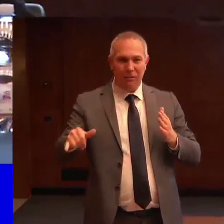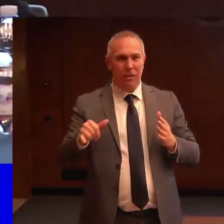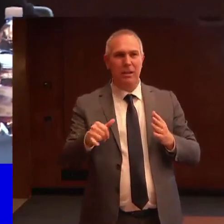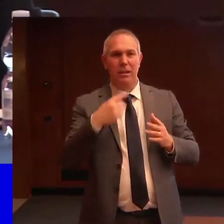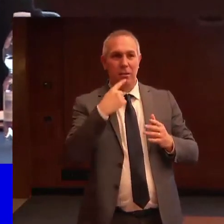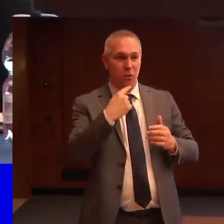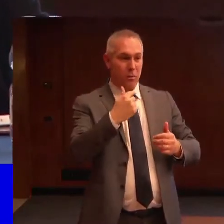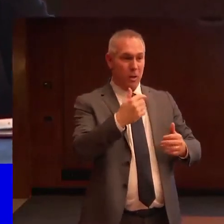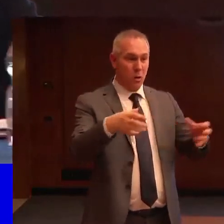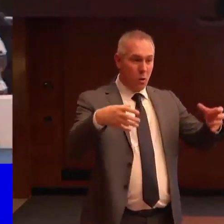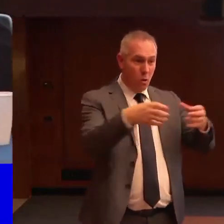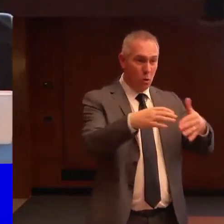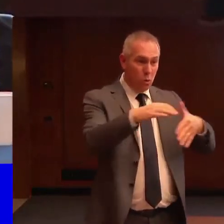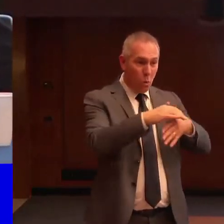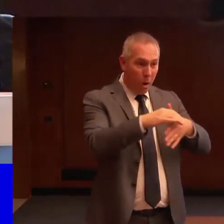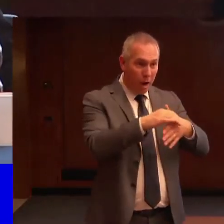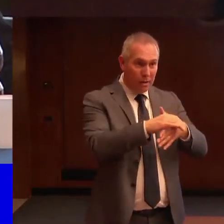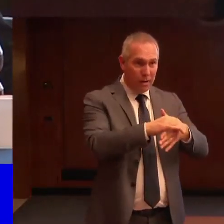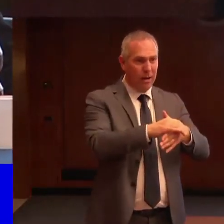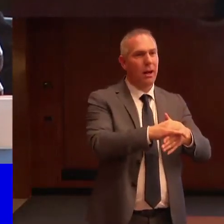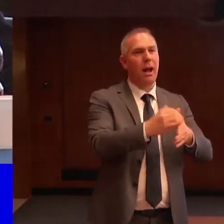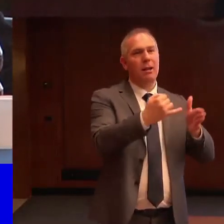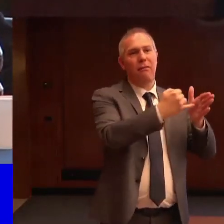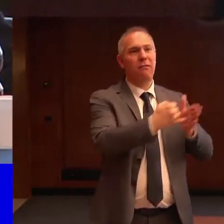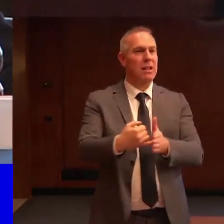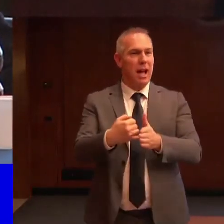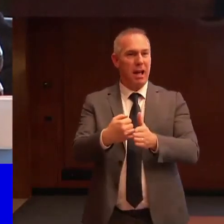del campionato del para-basket.